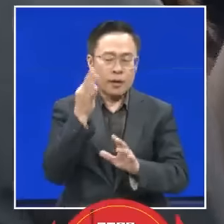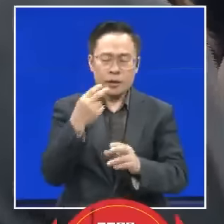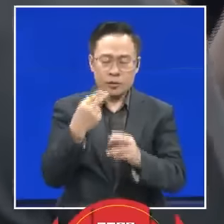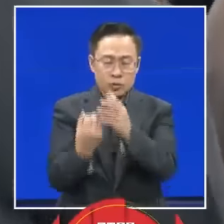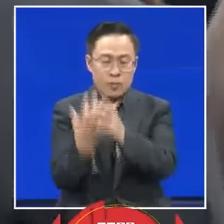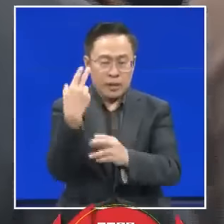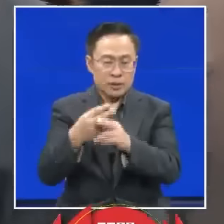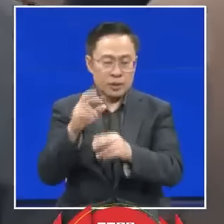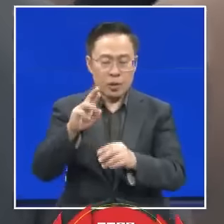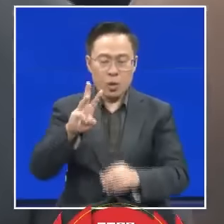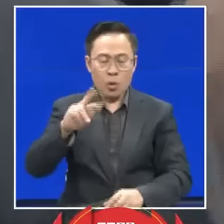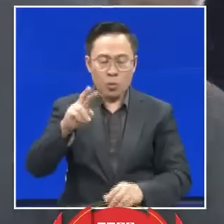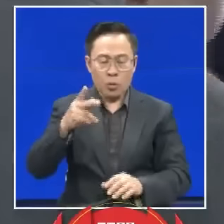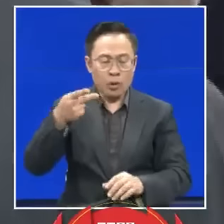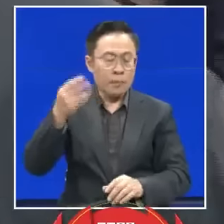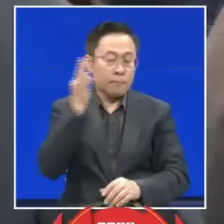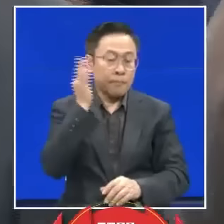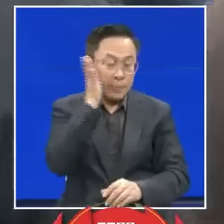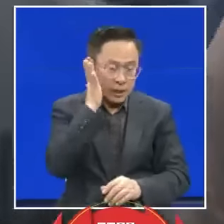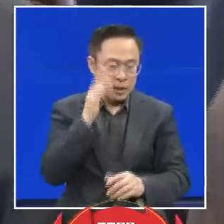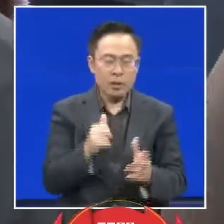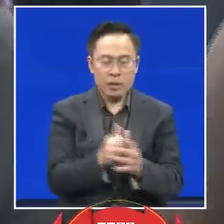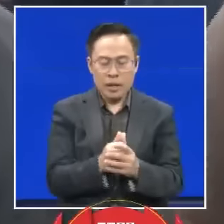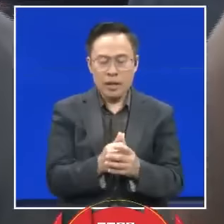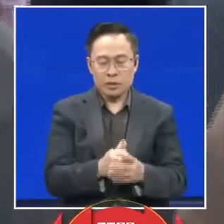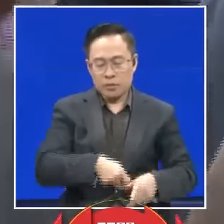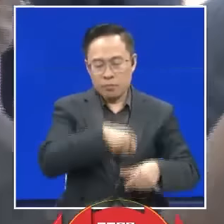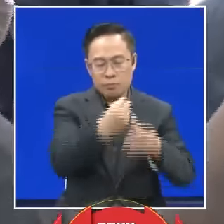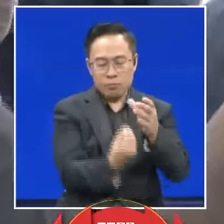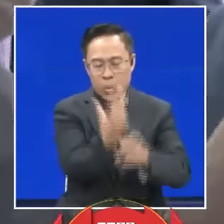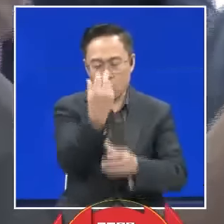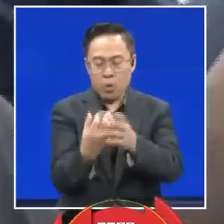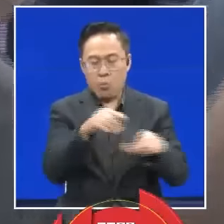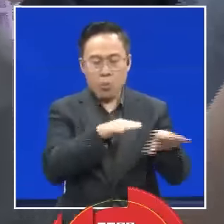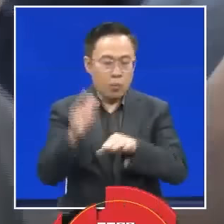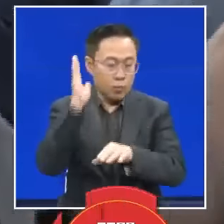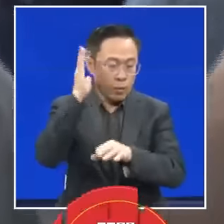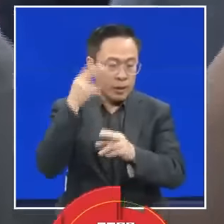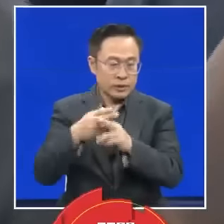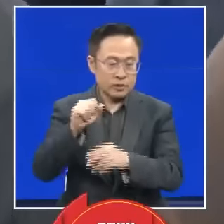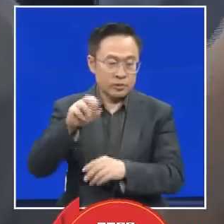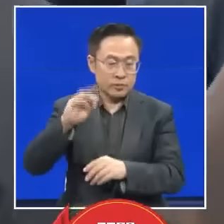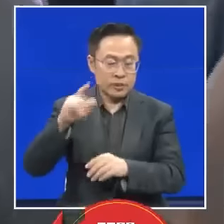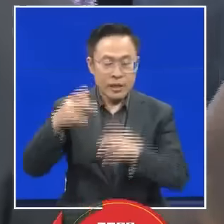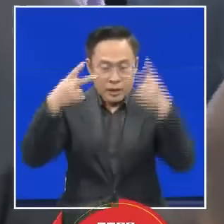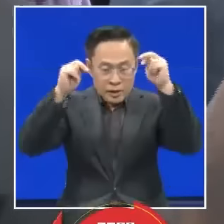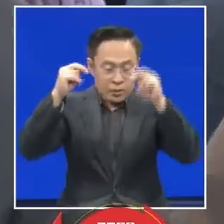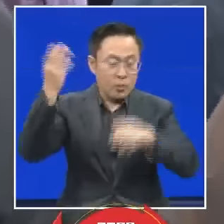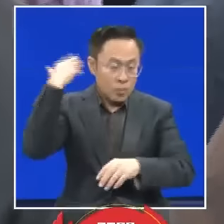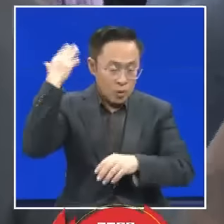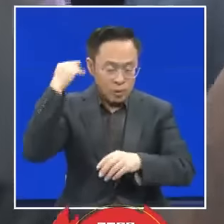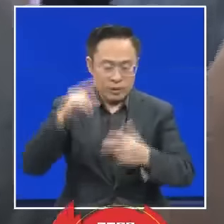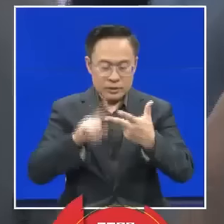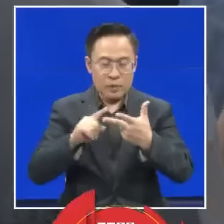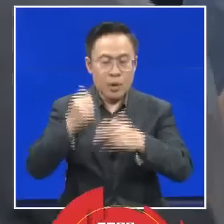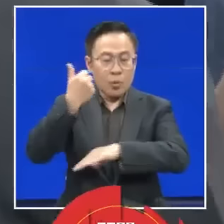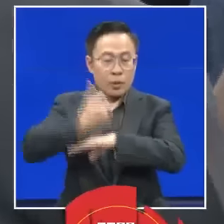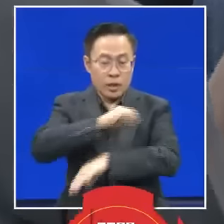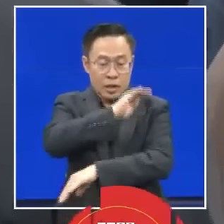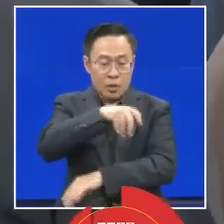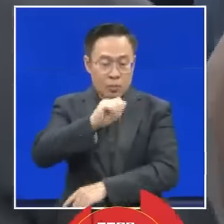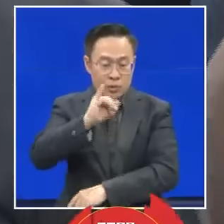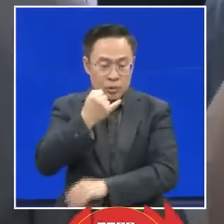ายนิรันดร์พงศ์สิทธิถาวรผู้ว่าราชการจังหวัดเชียงใหม่นายพิชัยเลิศพงศ์อดิศรนายกอบจ.จังหวัดเ